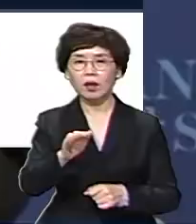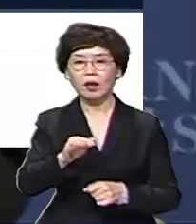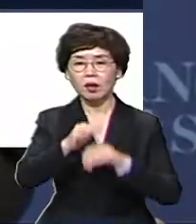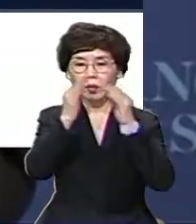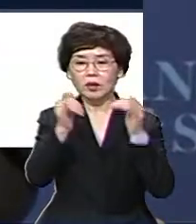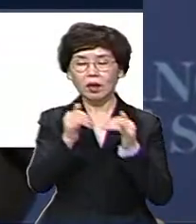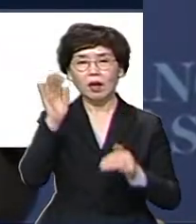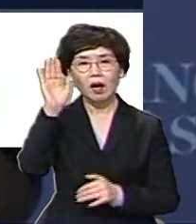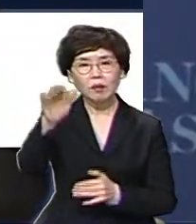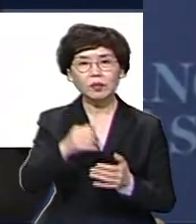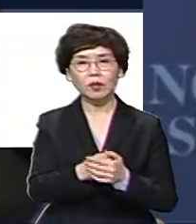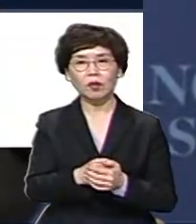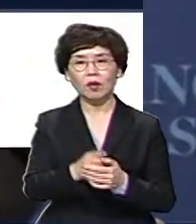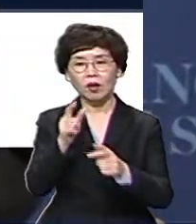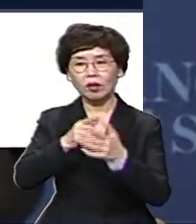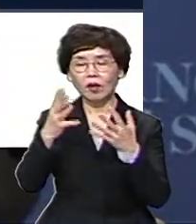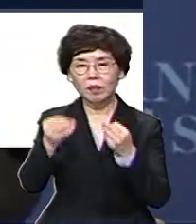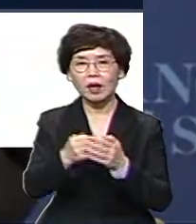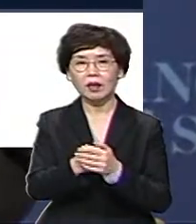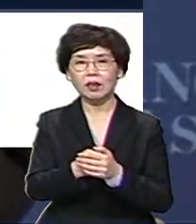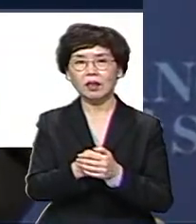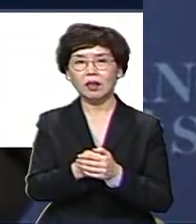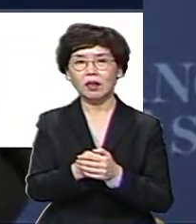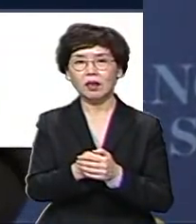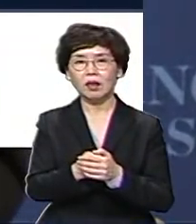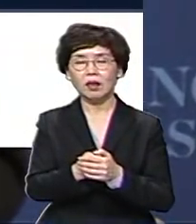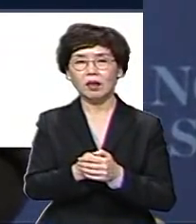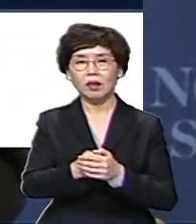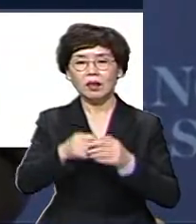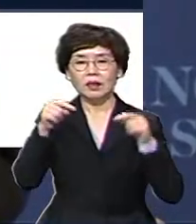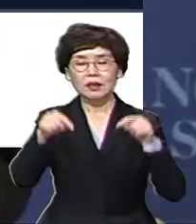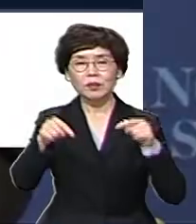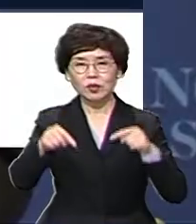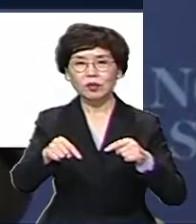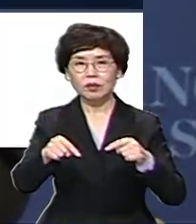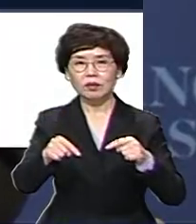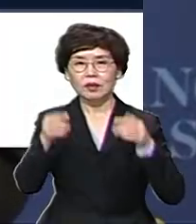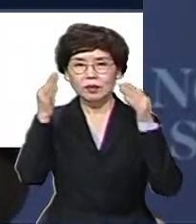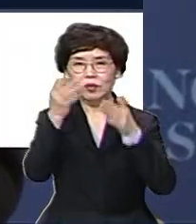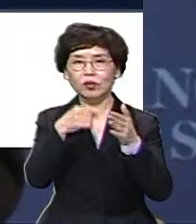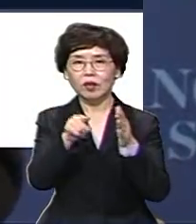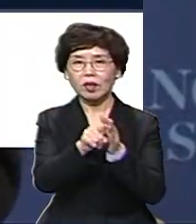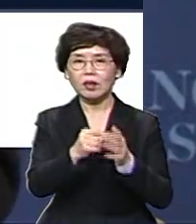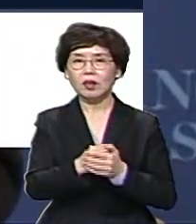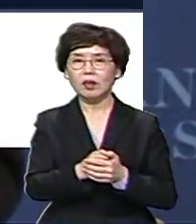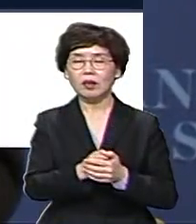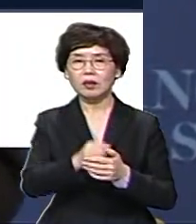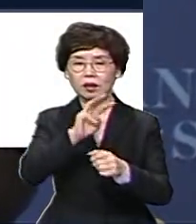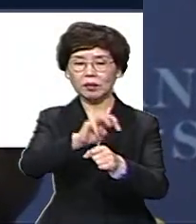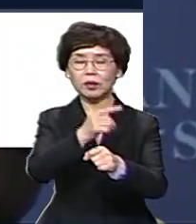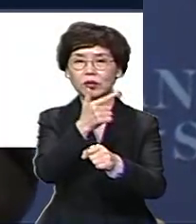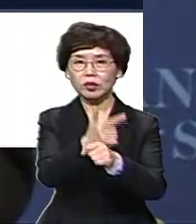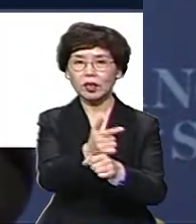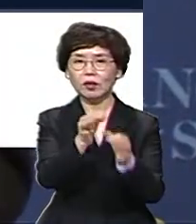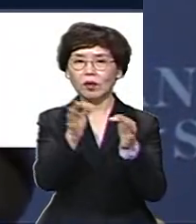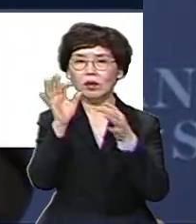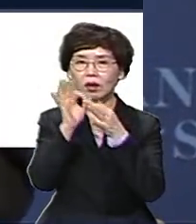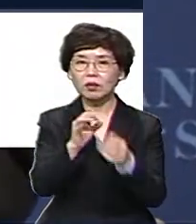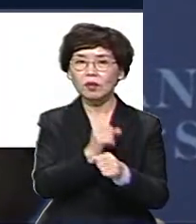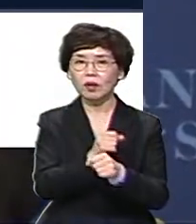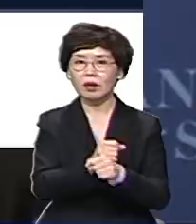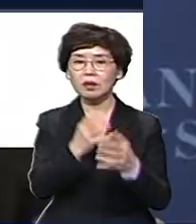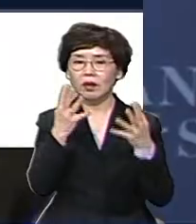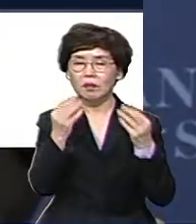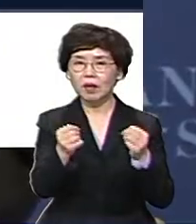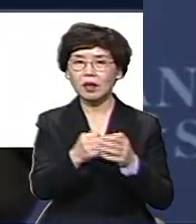동의합니다. 저희 상대방도 마찬가지였습니다. 저희가 더 할 수 있었지만 모든 사람들이 앞으로 어떻게 해서 이런 것들을 더 많이 구성할 수 있을 것인가